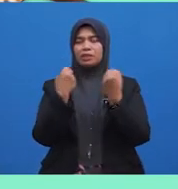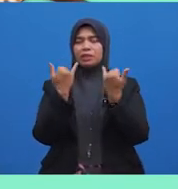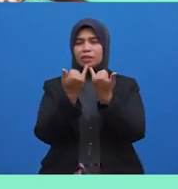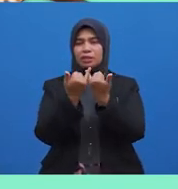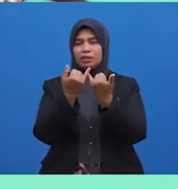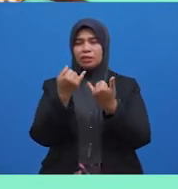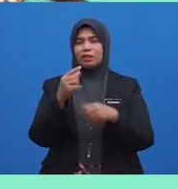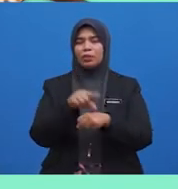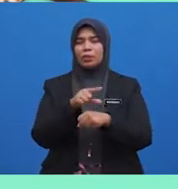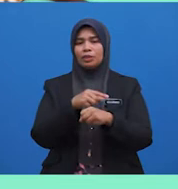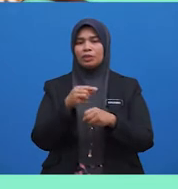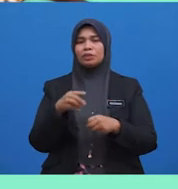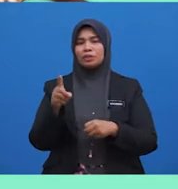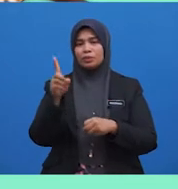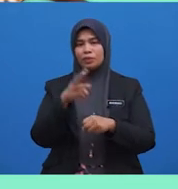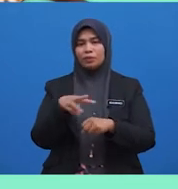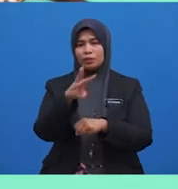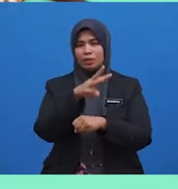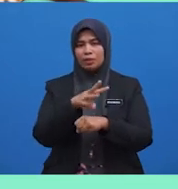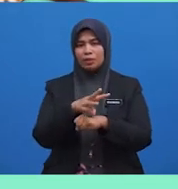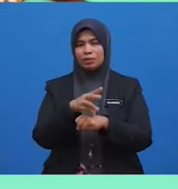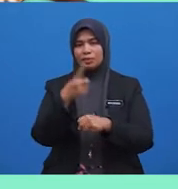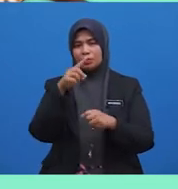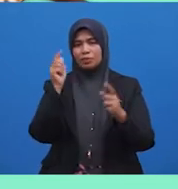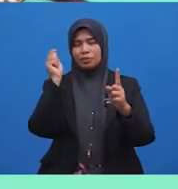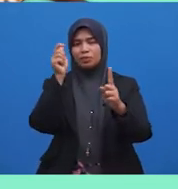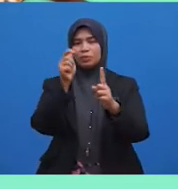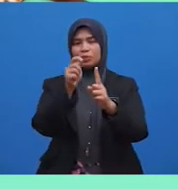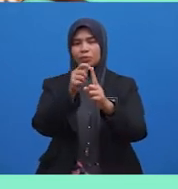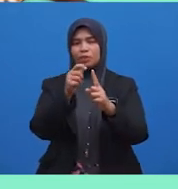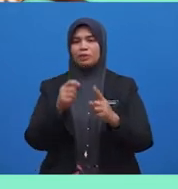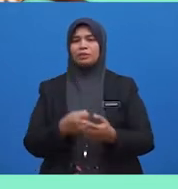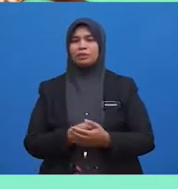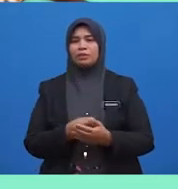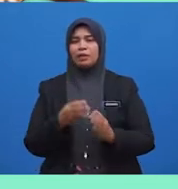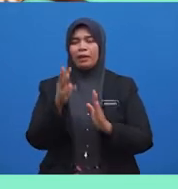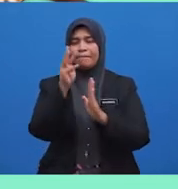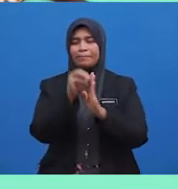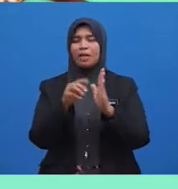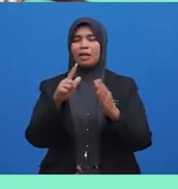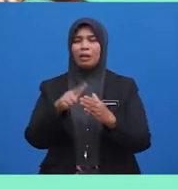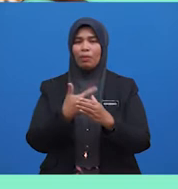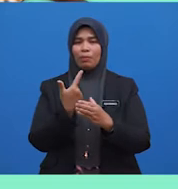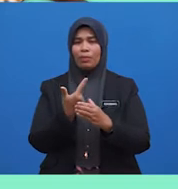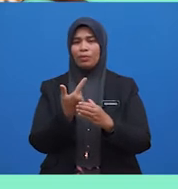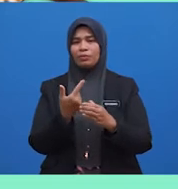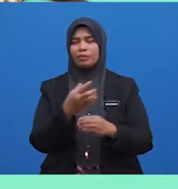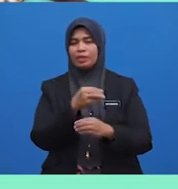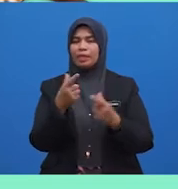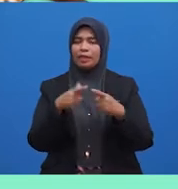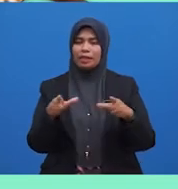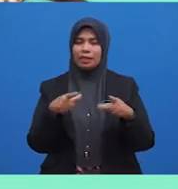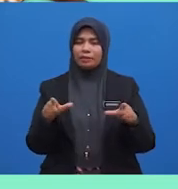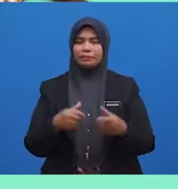membalak, melombong dan lain-lain. Maksudnya, Sultan Ahmad memberikan hak melombong emas